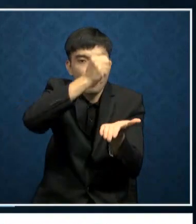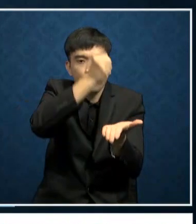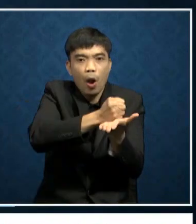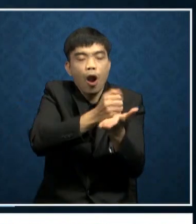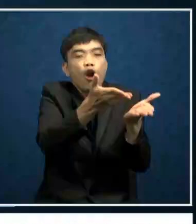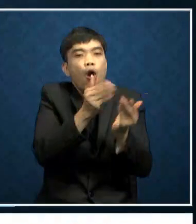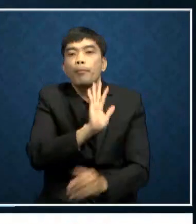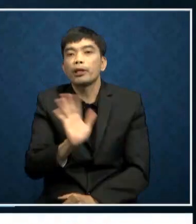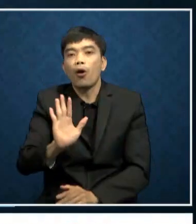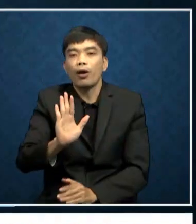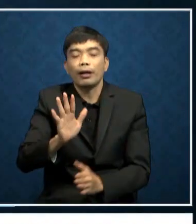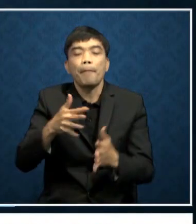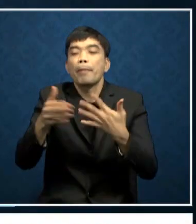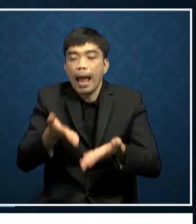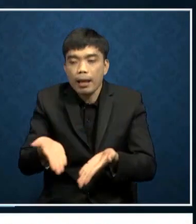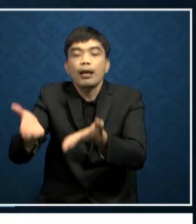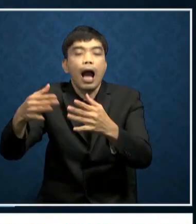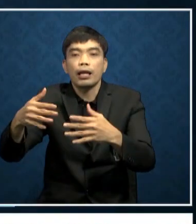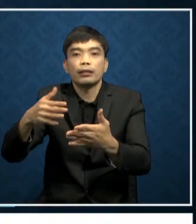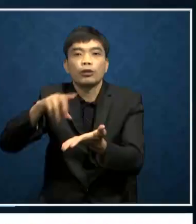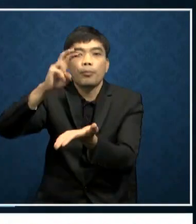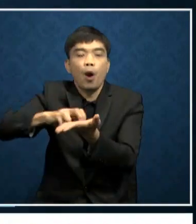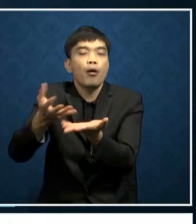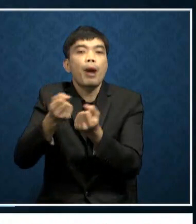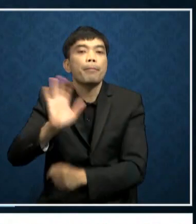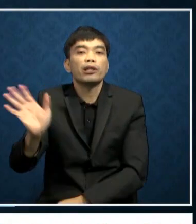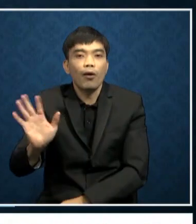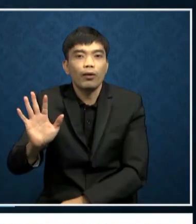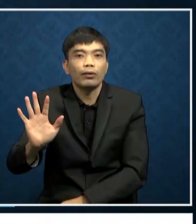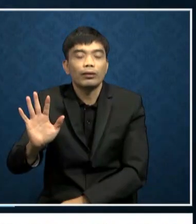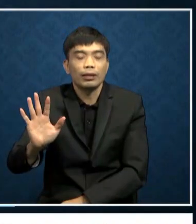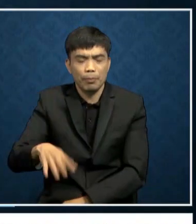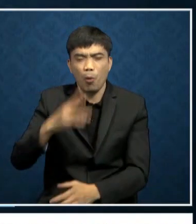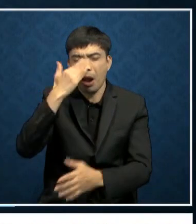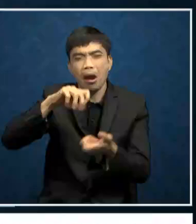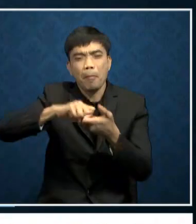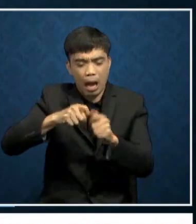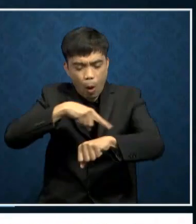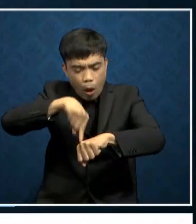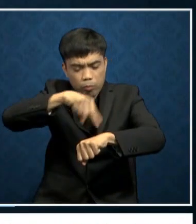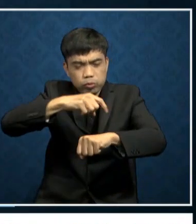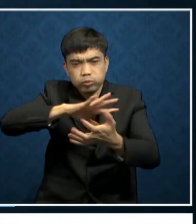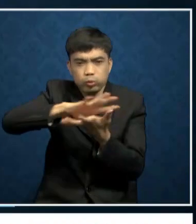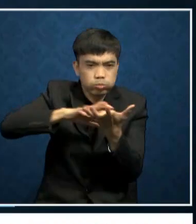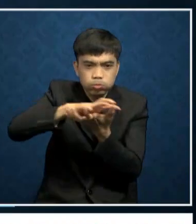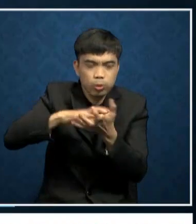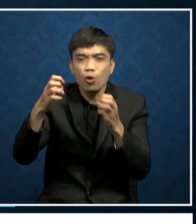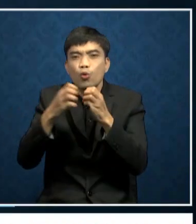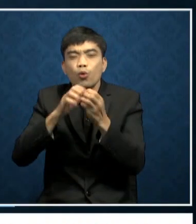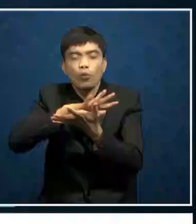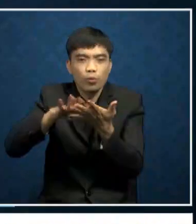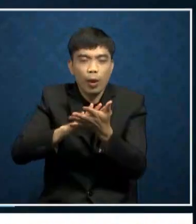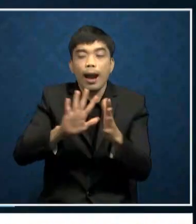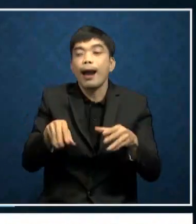ผลให้สามารถลดระยะเวลาเกิดความซ้ำซ้อนและขั้นตอนที่ไม่จำเป็นของการปฏิบัติเป็นการอำนวยความ